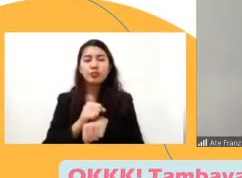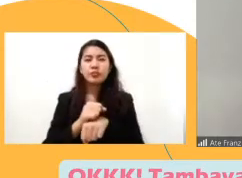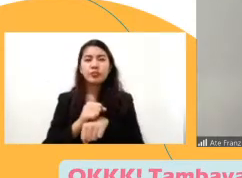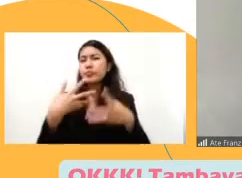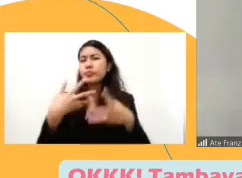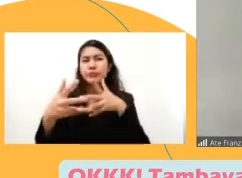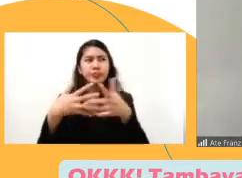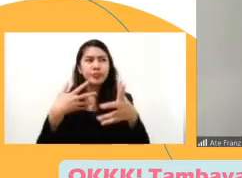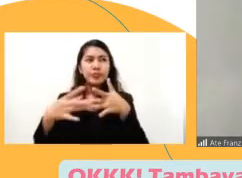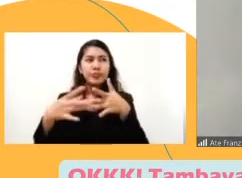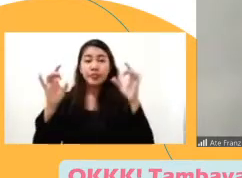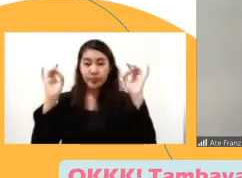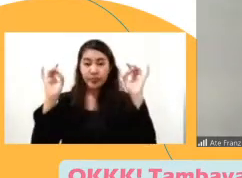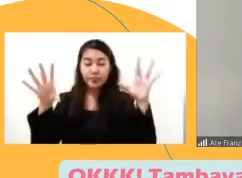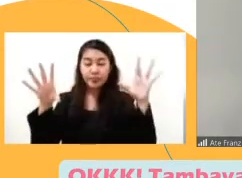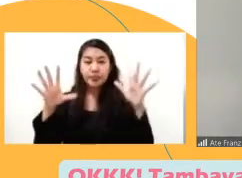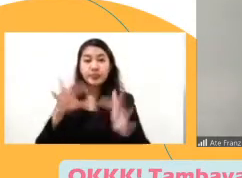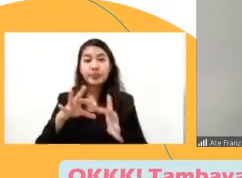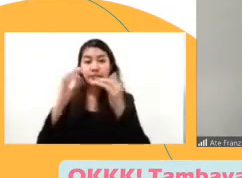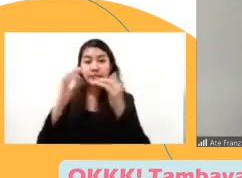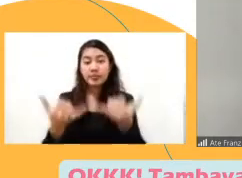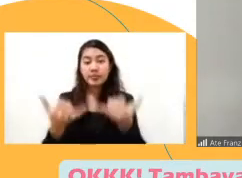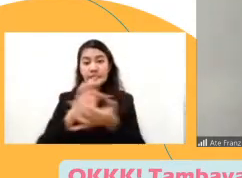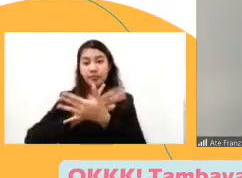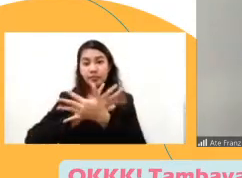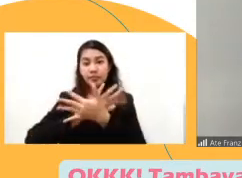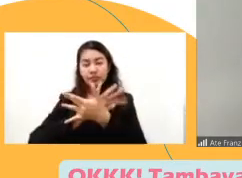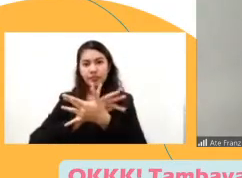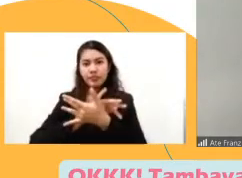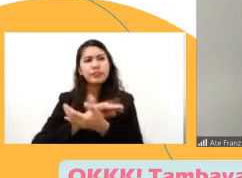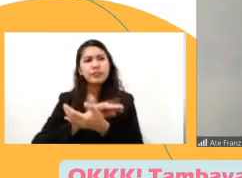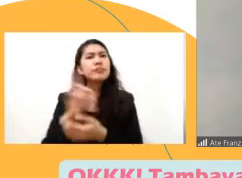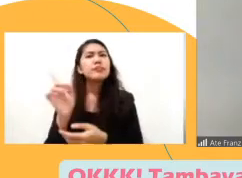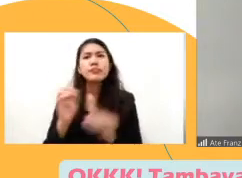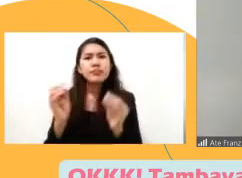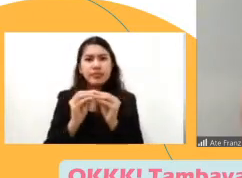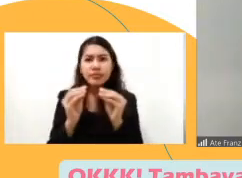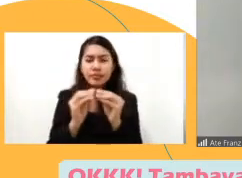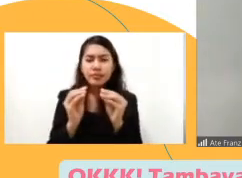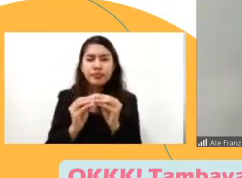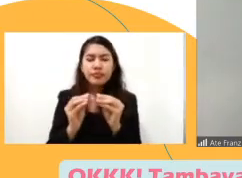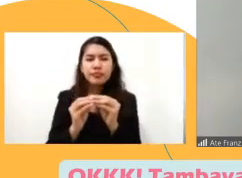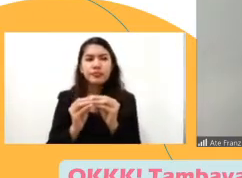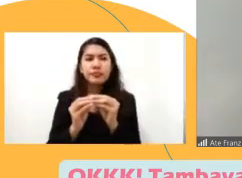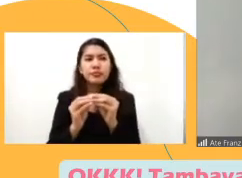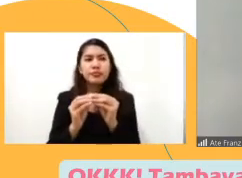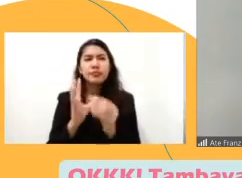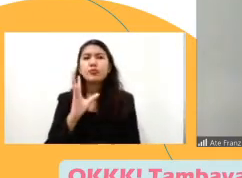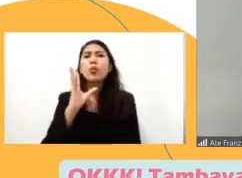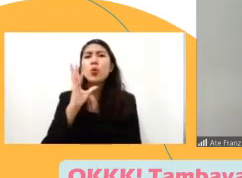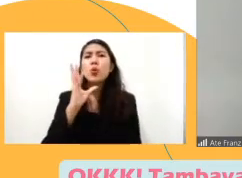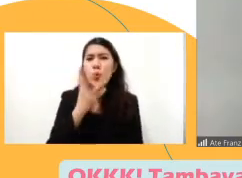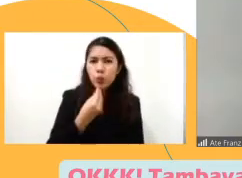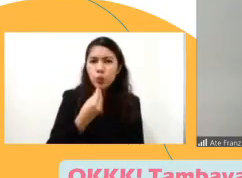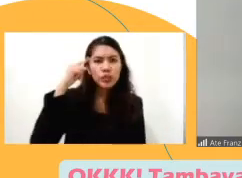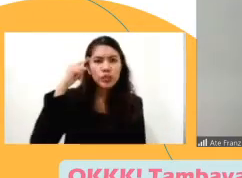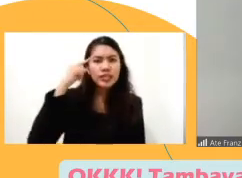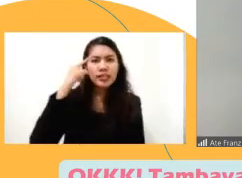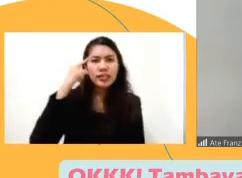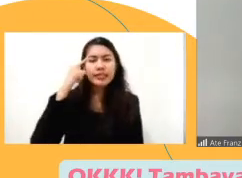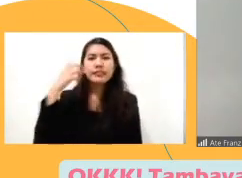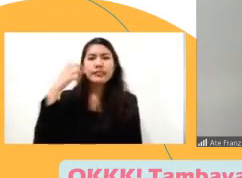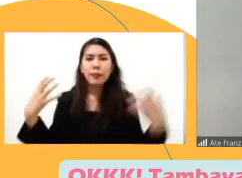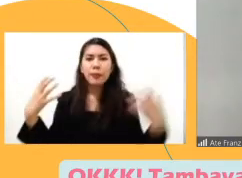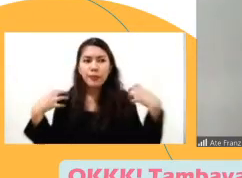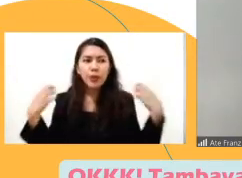Lalong-lalo na ngayong may COVID, okay? Ano pa? Ano pa yung inyong mga simbolo or sino ang mga simbolo ng